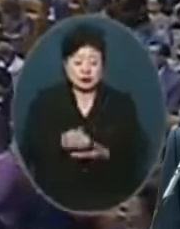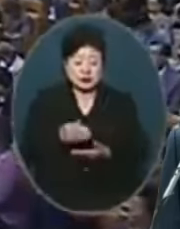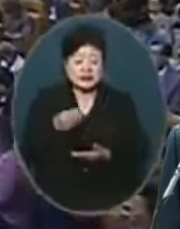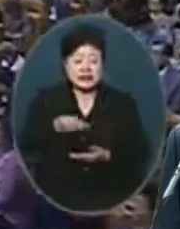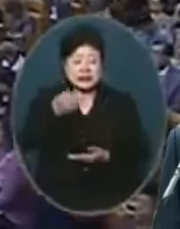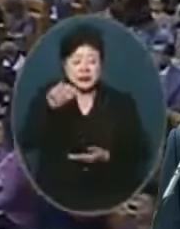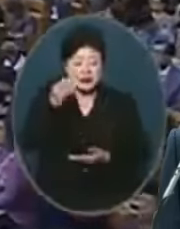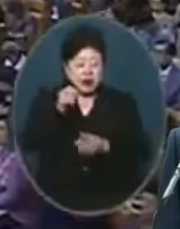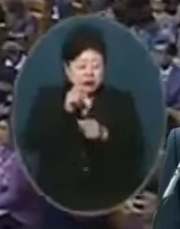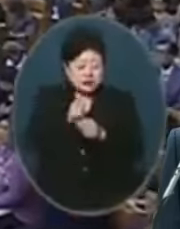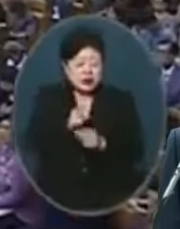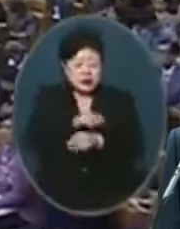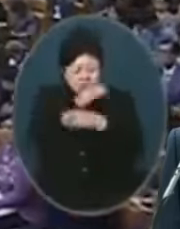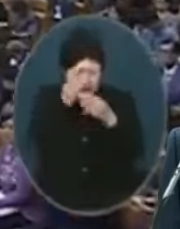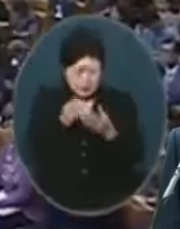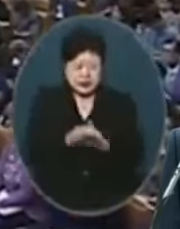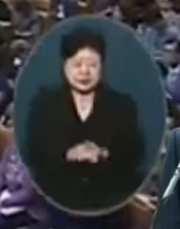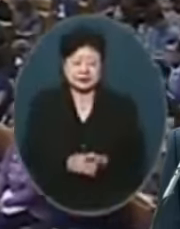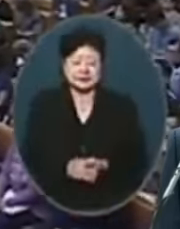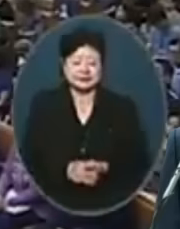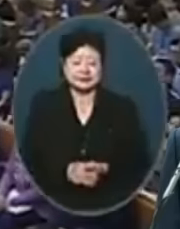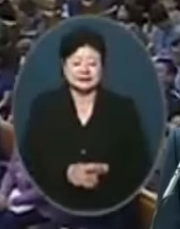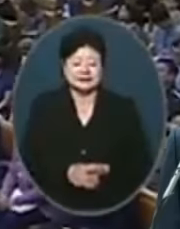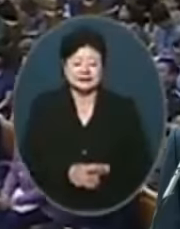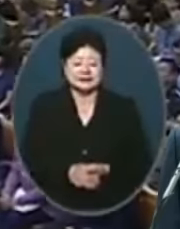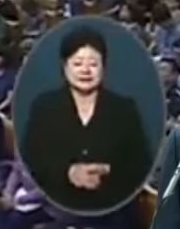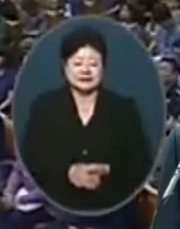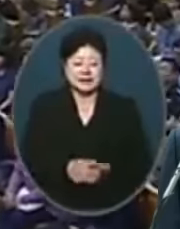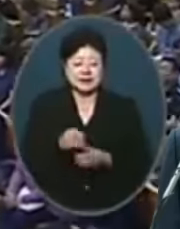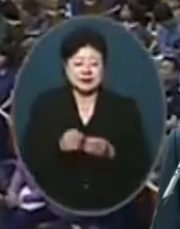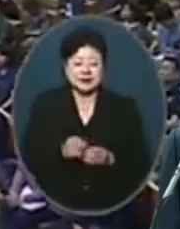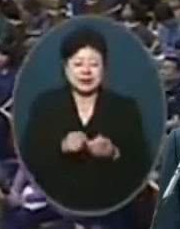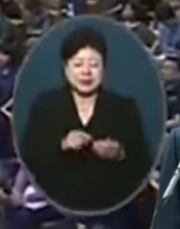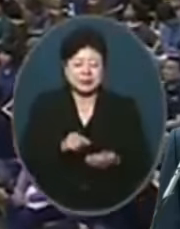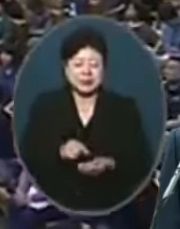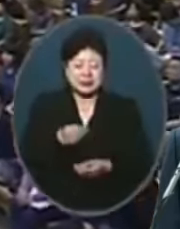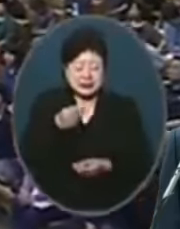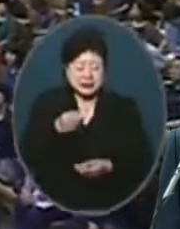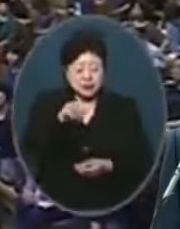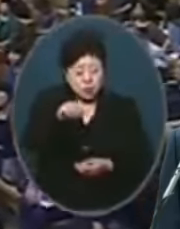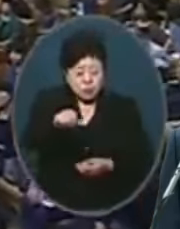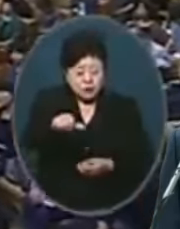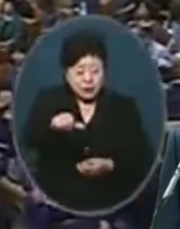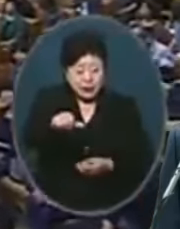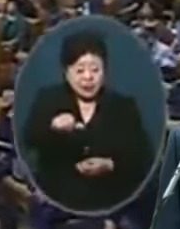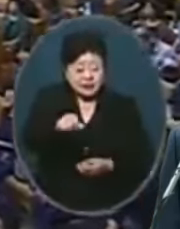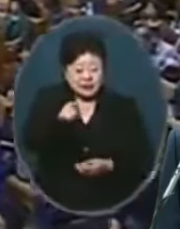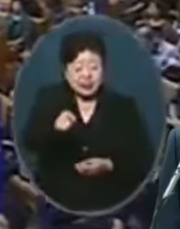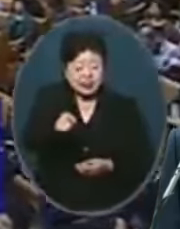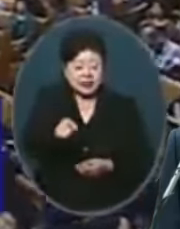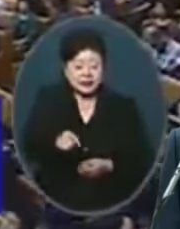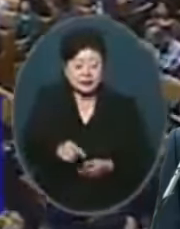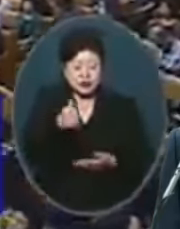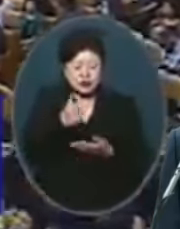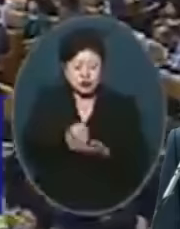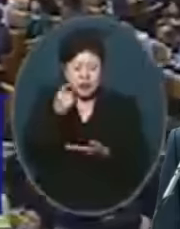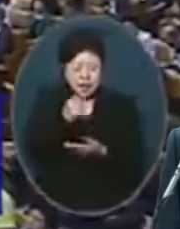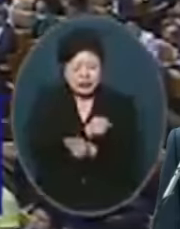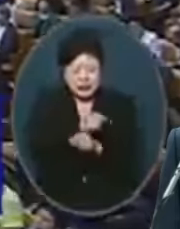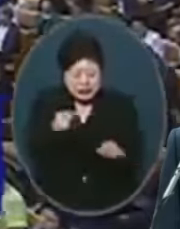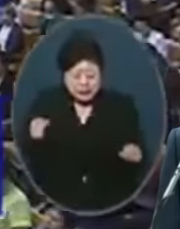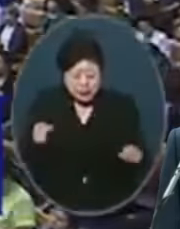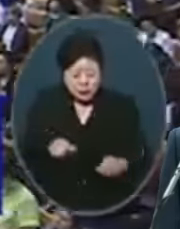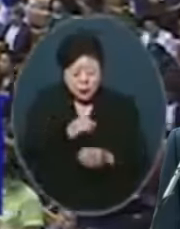4차원의 영성이 바로 그것인 것입니다. 시편 103편 3절 5절에 그가 내 모든 죄악을